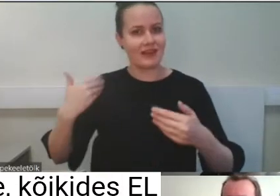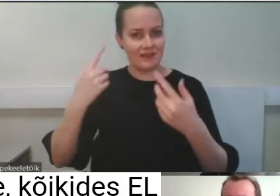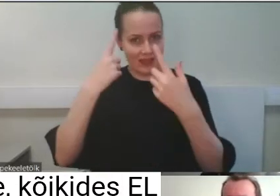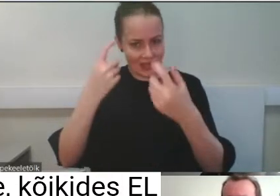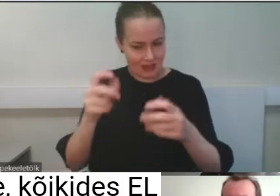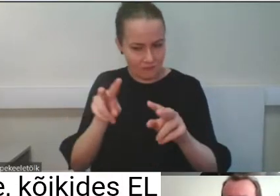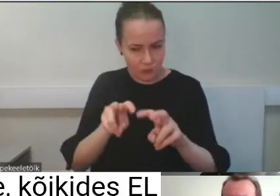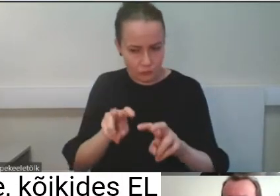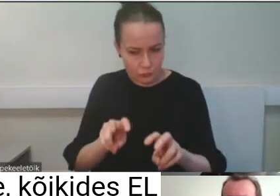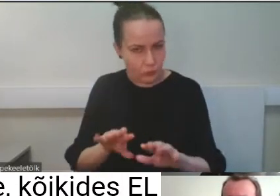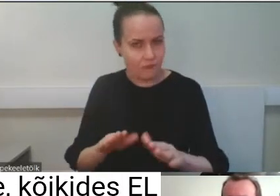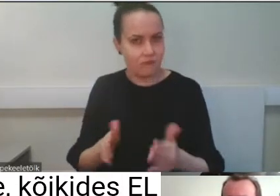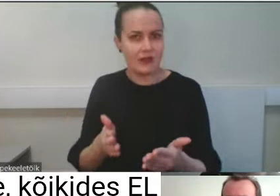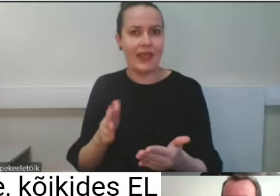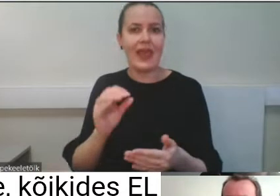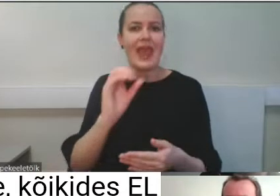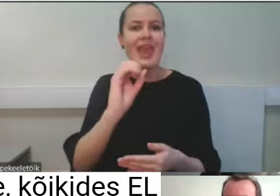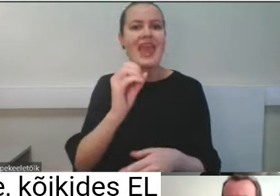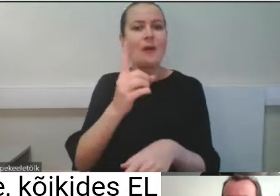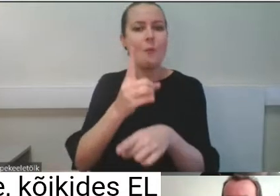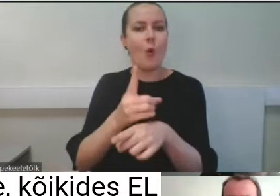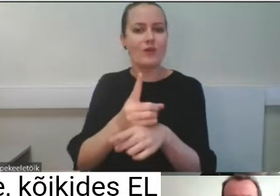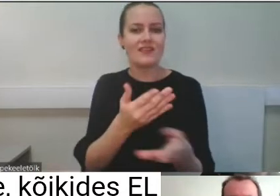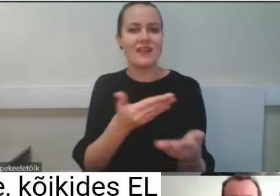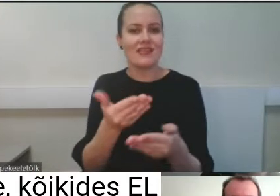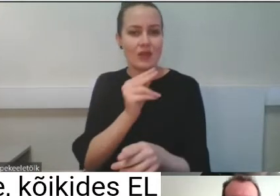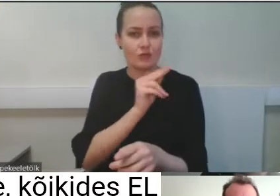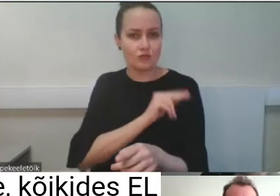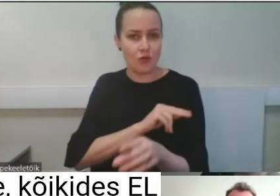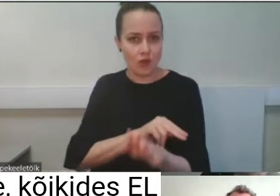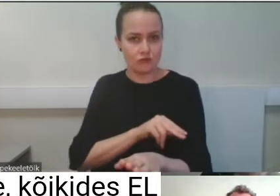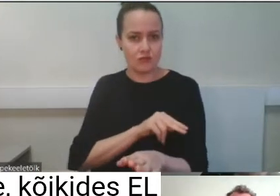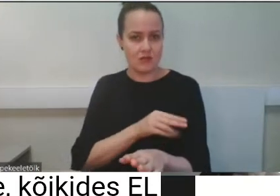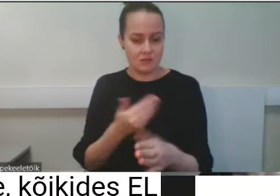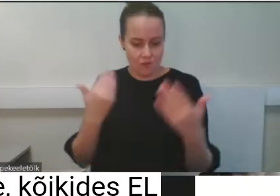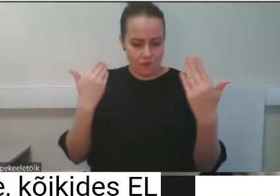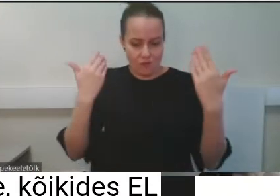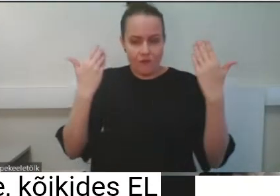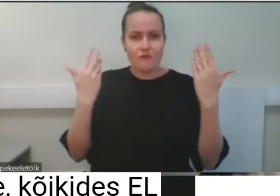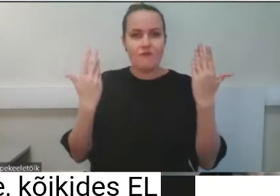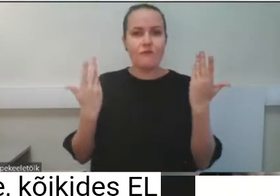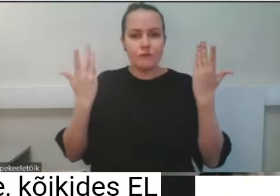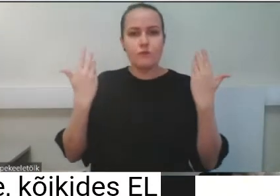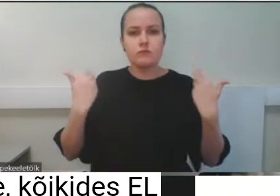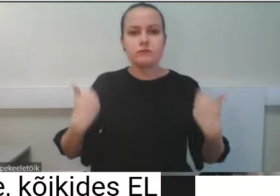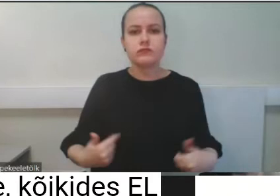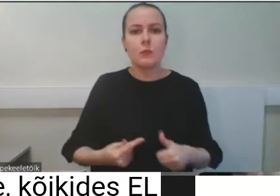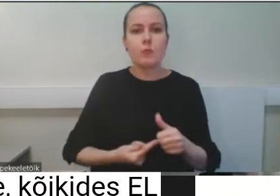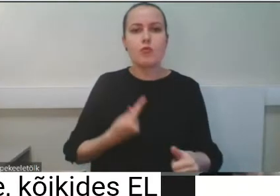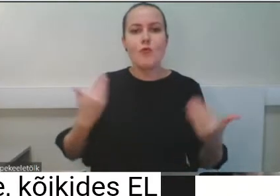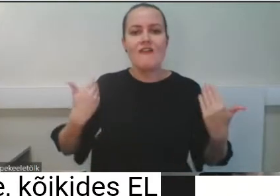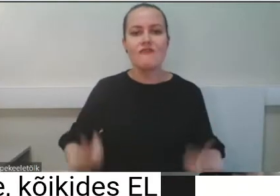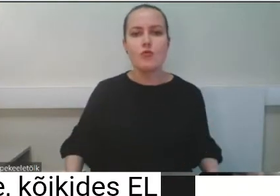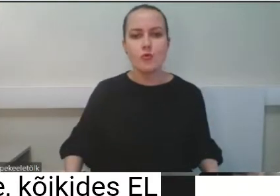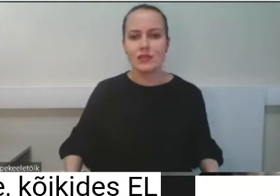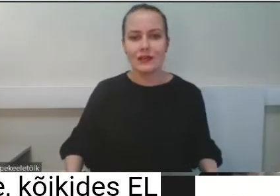küsimused, mille puhul on võimalik näiteks vaadata ka seda, et miks näiteks internetti kasutatakse, et